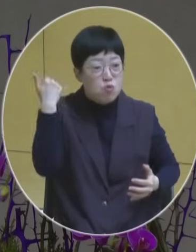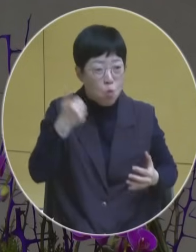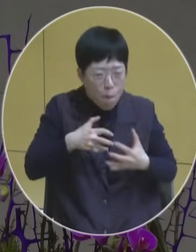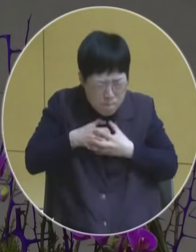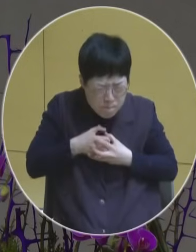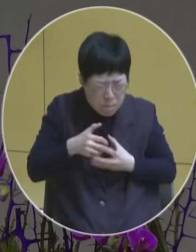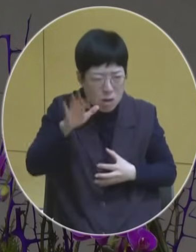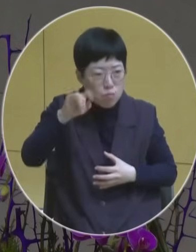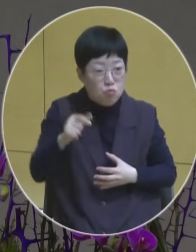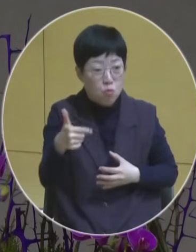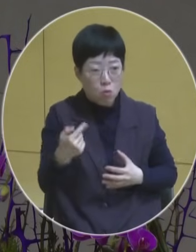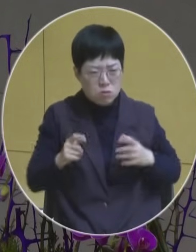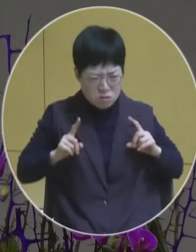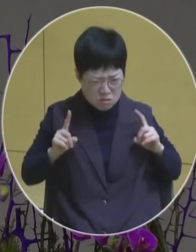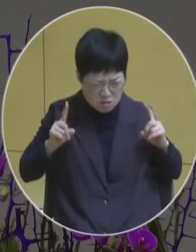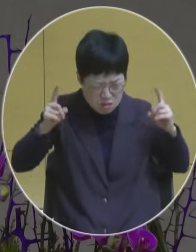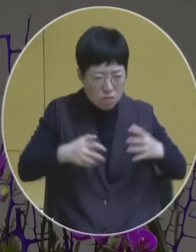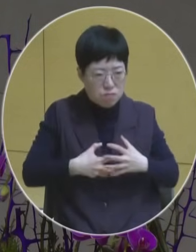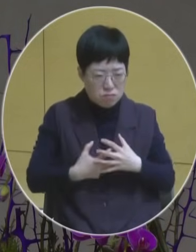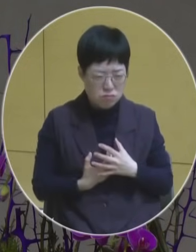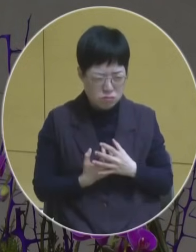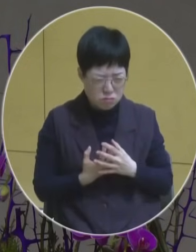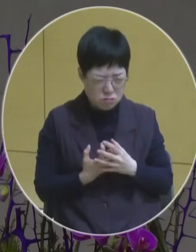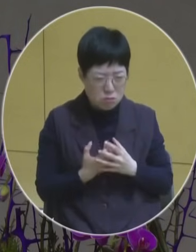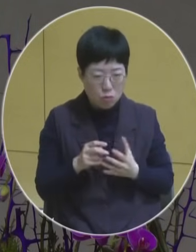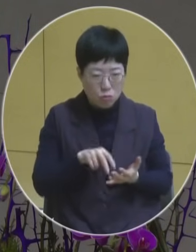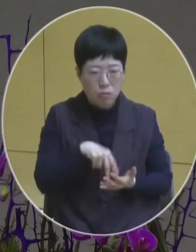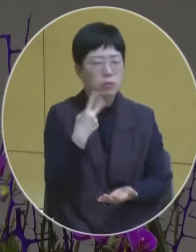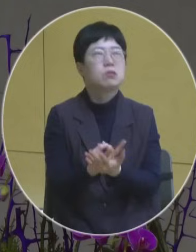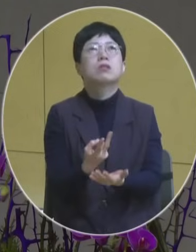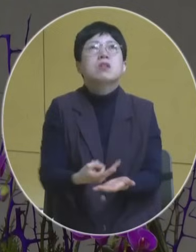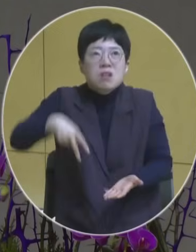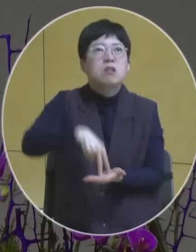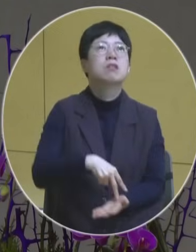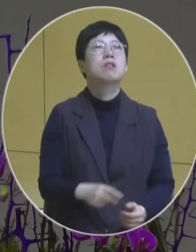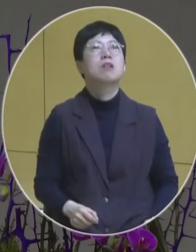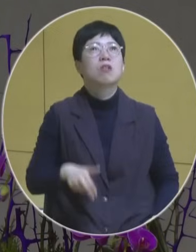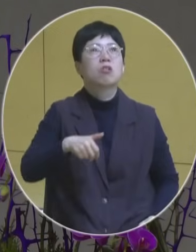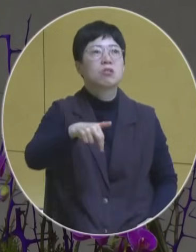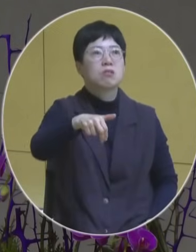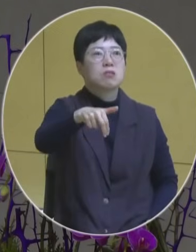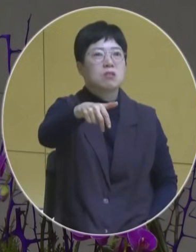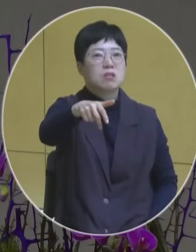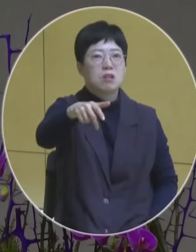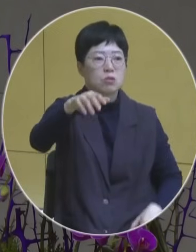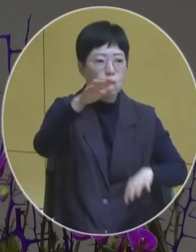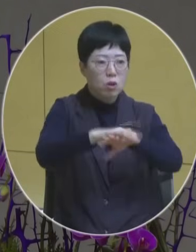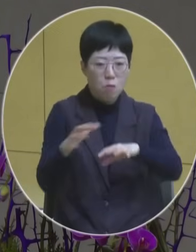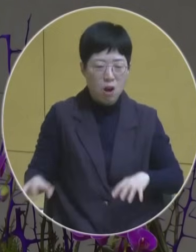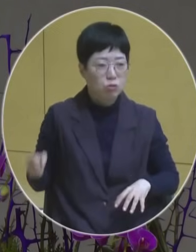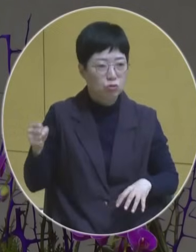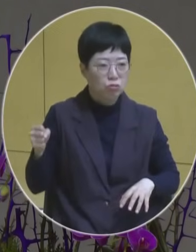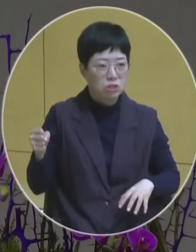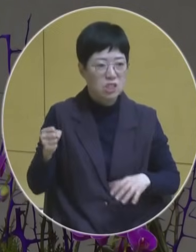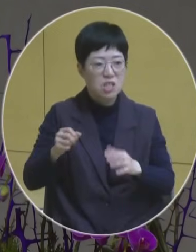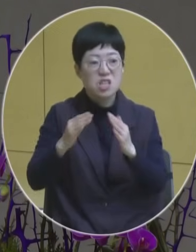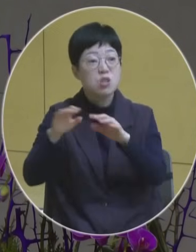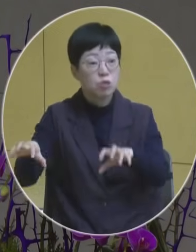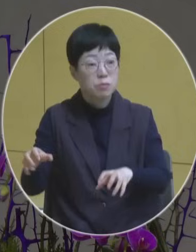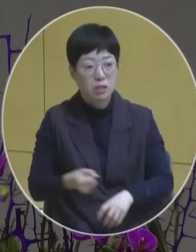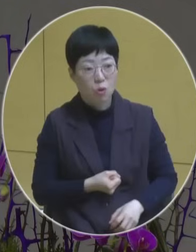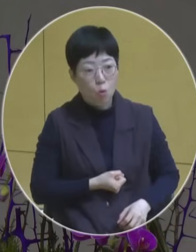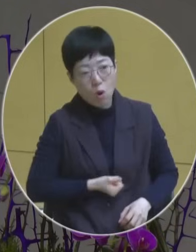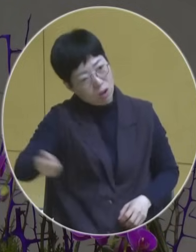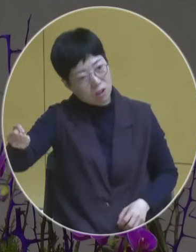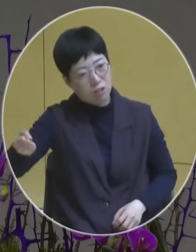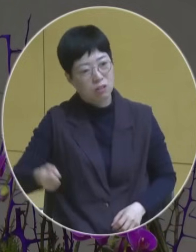이 분노가 점점 자라네요. 누워있다가 벌떡 일어나요. 벌떡 일어나다가 걸어서 가요. 손에 뭐 하나 들고 가요. 우찌 가서. 그래서